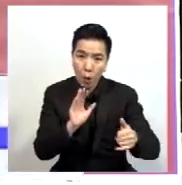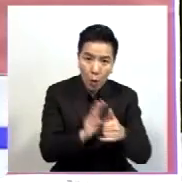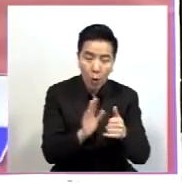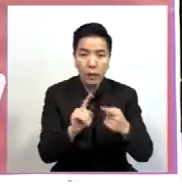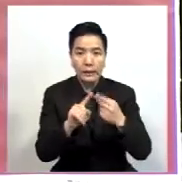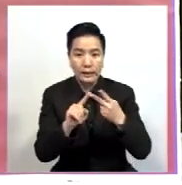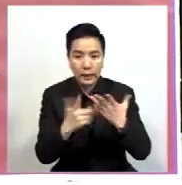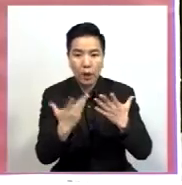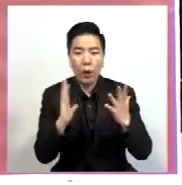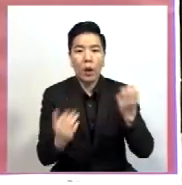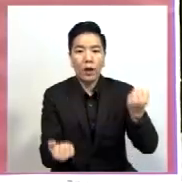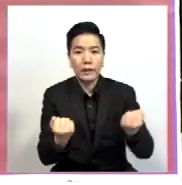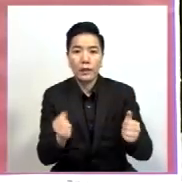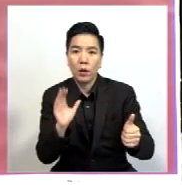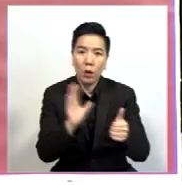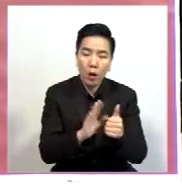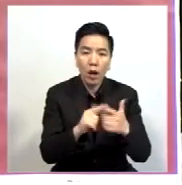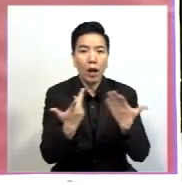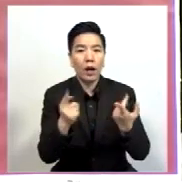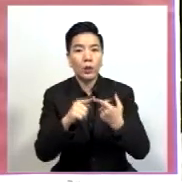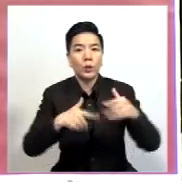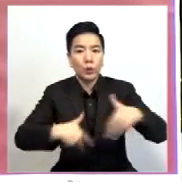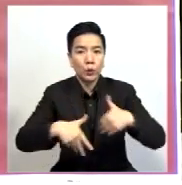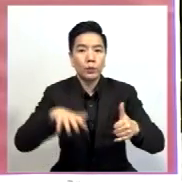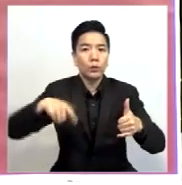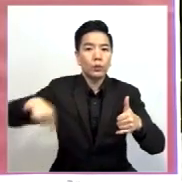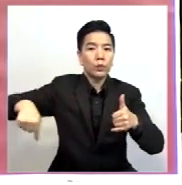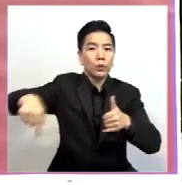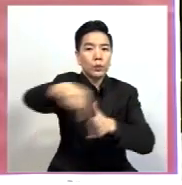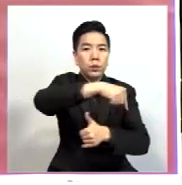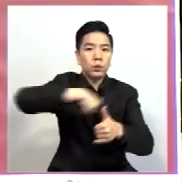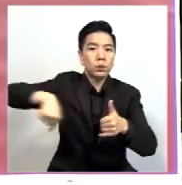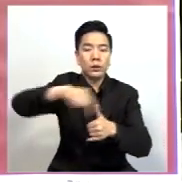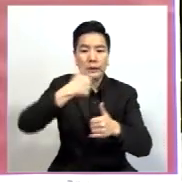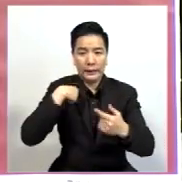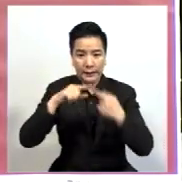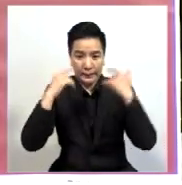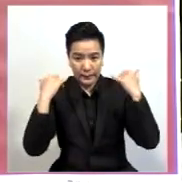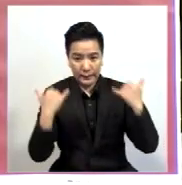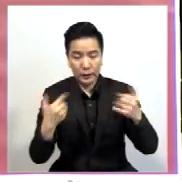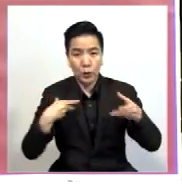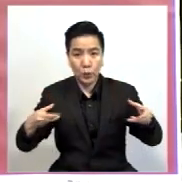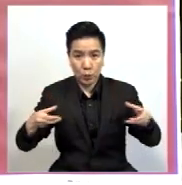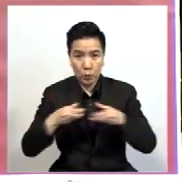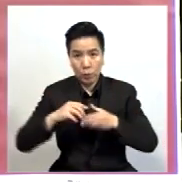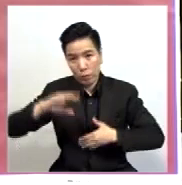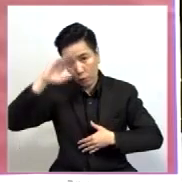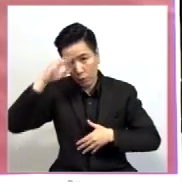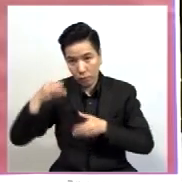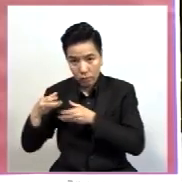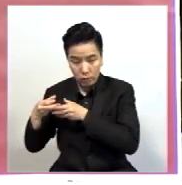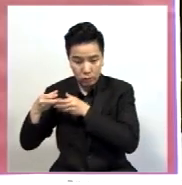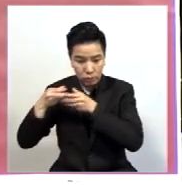สในยานพาหนะนะครับไปจนถึงผู้สัมผัสในชุมชนนะครับตอนนี้ทางทีมสอบสวนโรคนะครับ